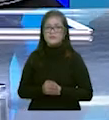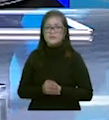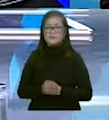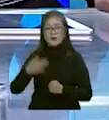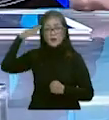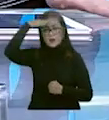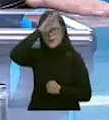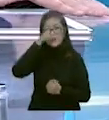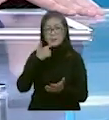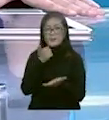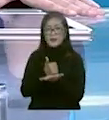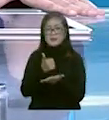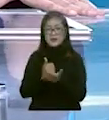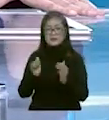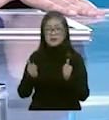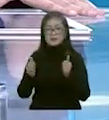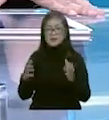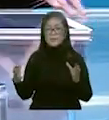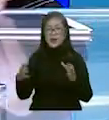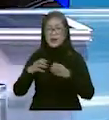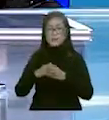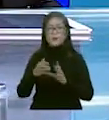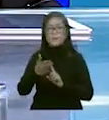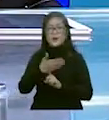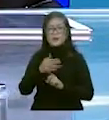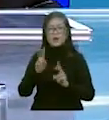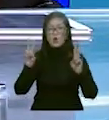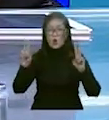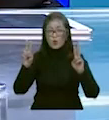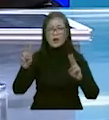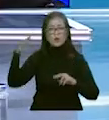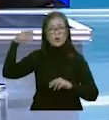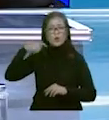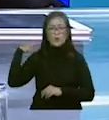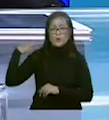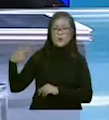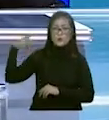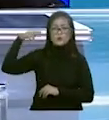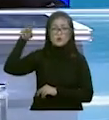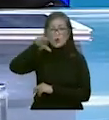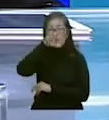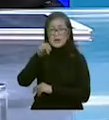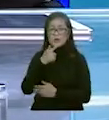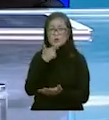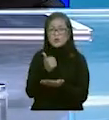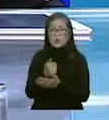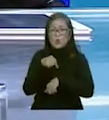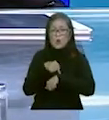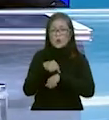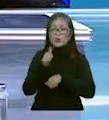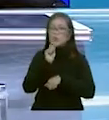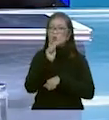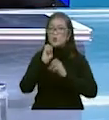Pemirsa, Ridwan Kamil dipastikan selangkah lagi bergabung dengan Partai Golkar. Namun Gubernur Jawa Barat ini masih membutuhkan waktu untuk